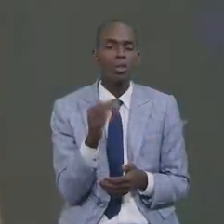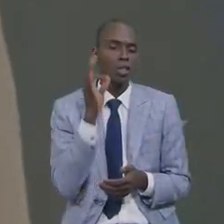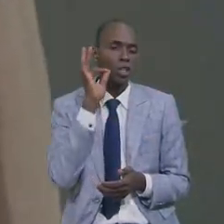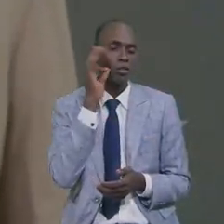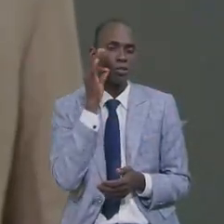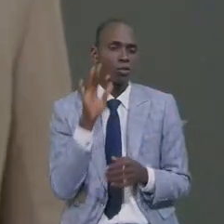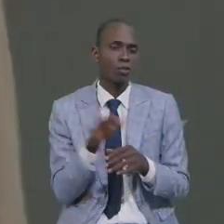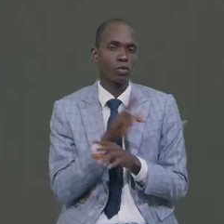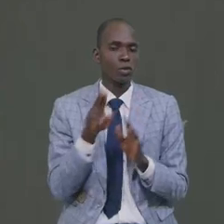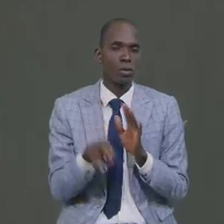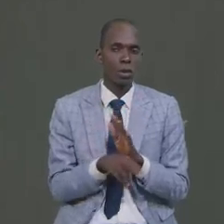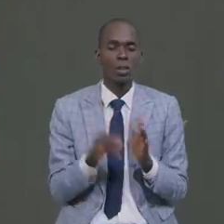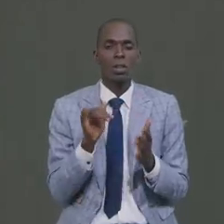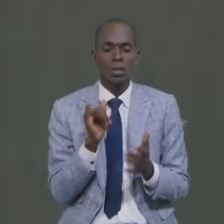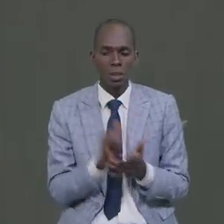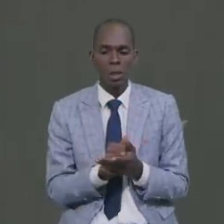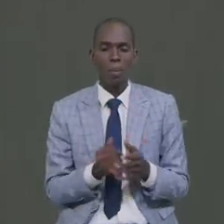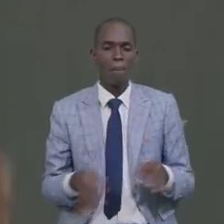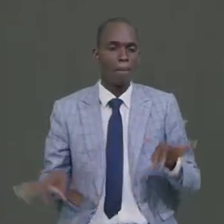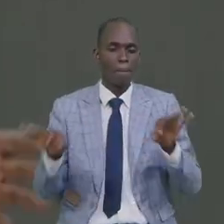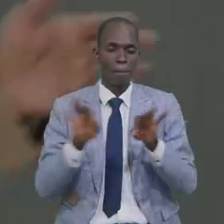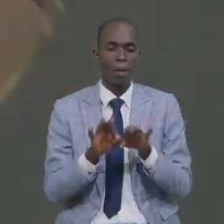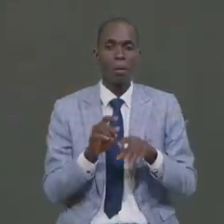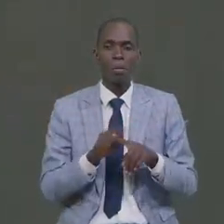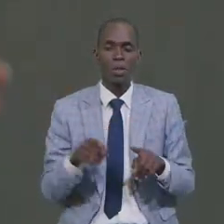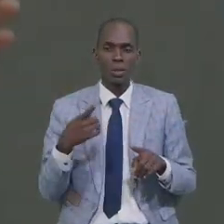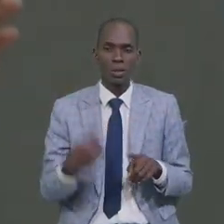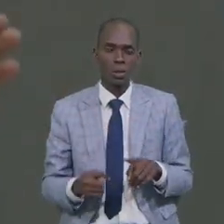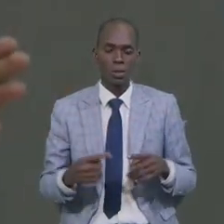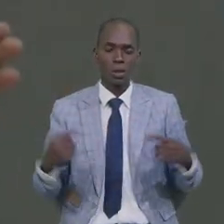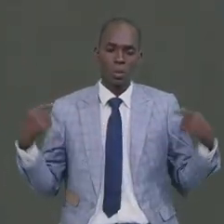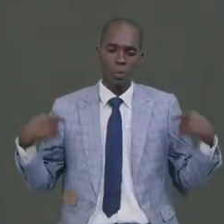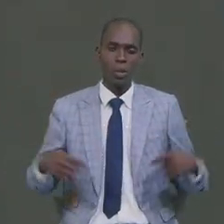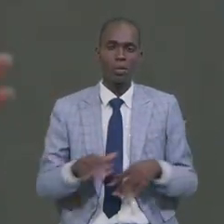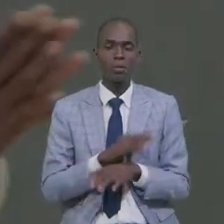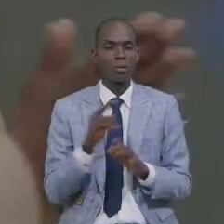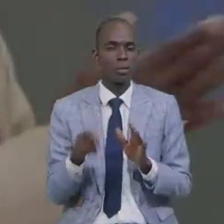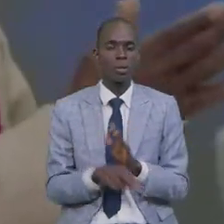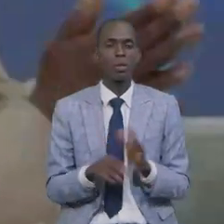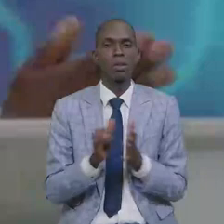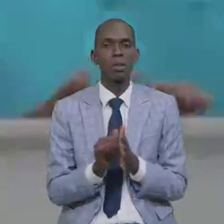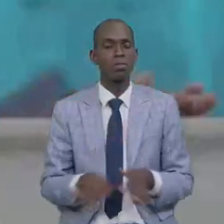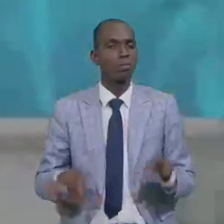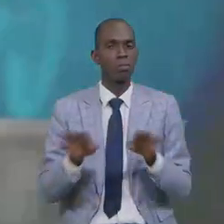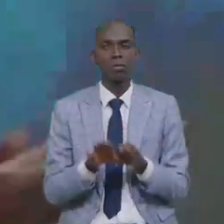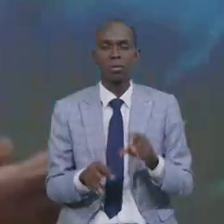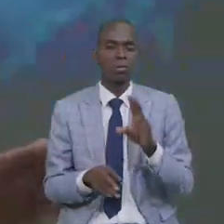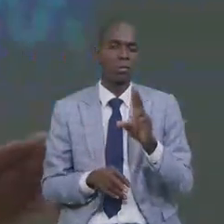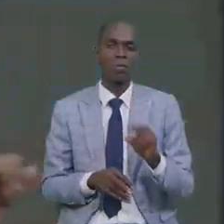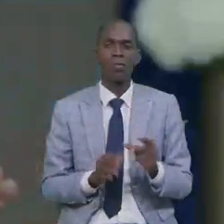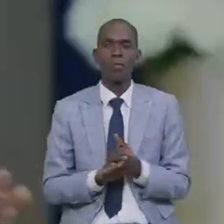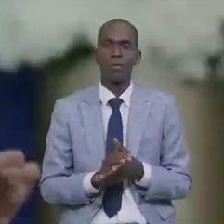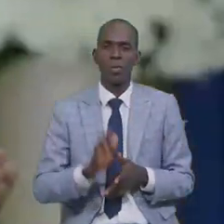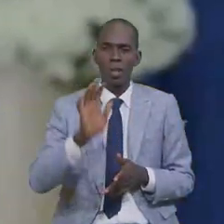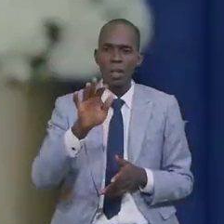pas la fécondité qui compte, c'est la fidélité qui compte. Ils sont fidèles. Ils continuent à couper. Mais il dit, mon